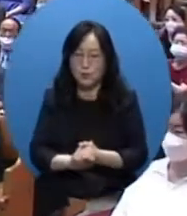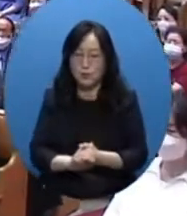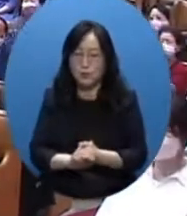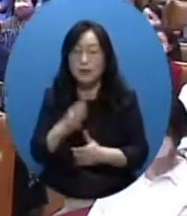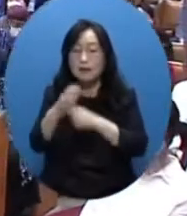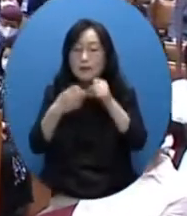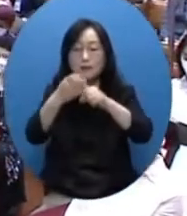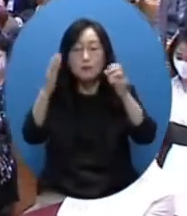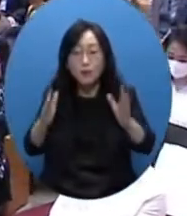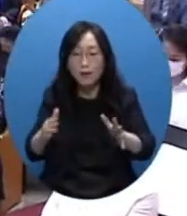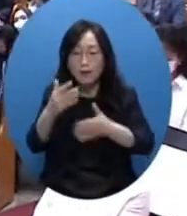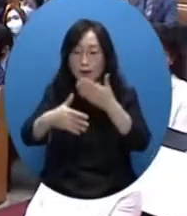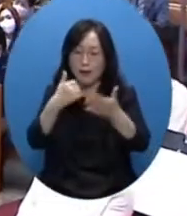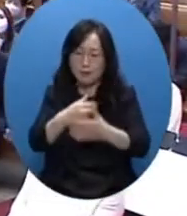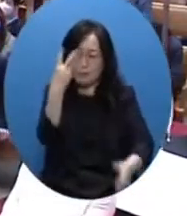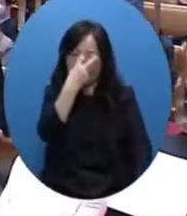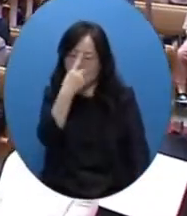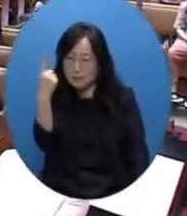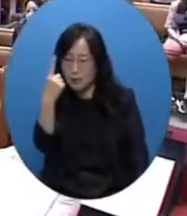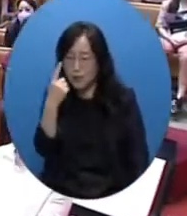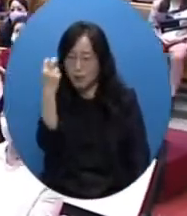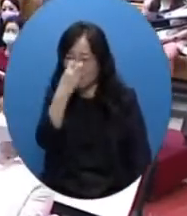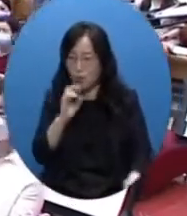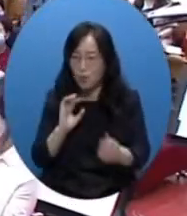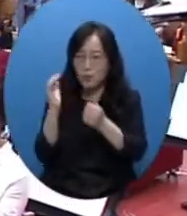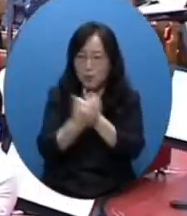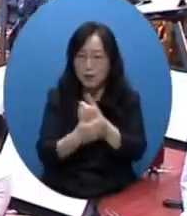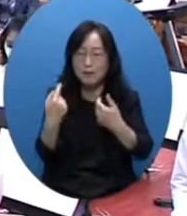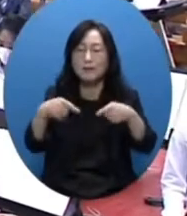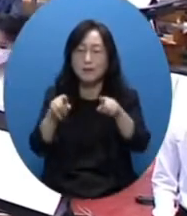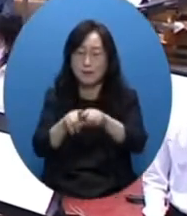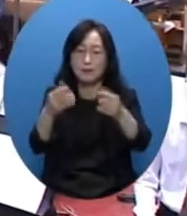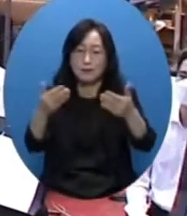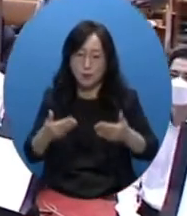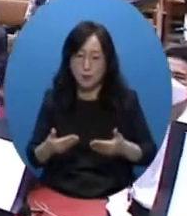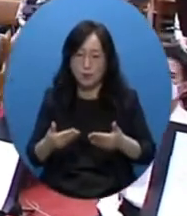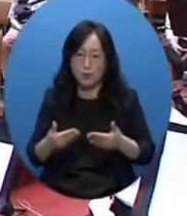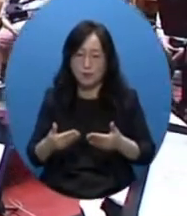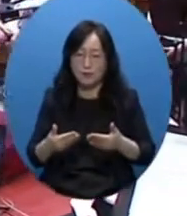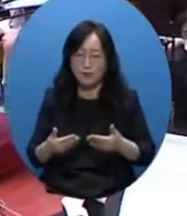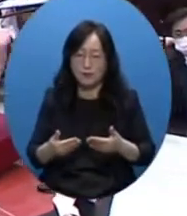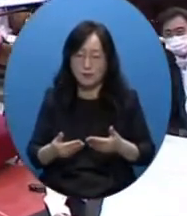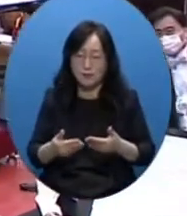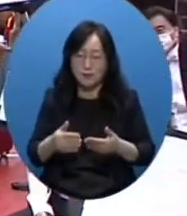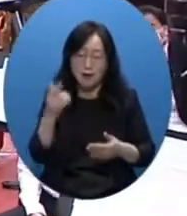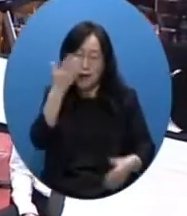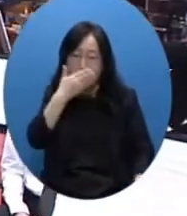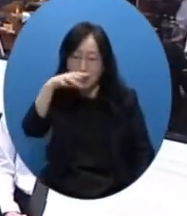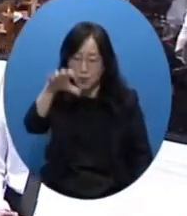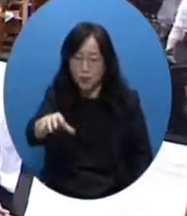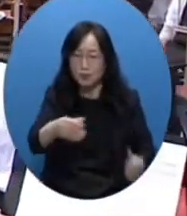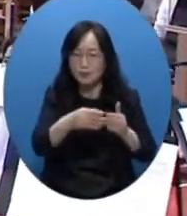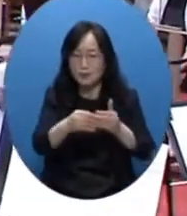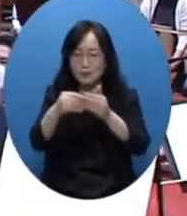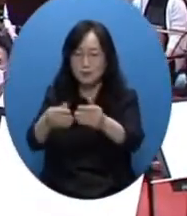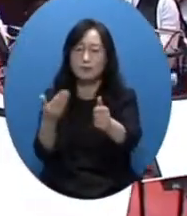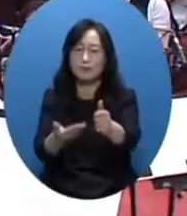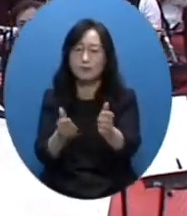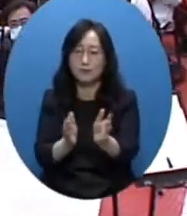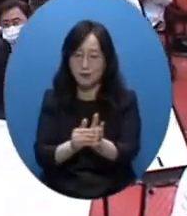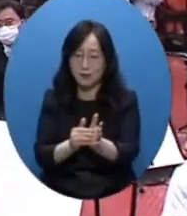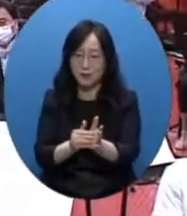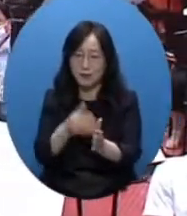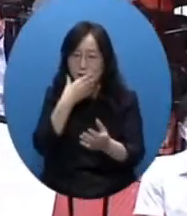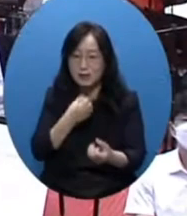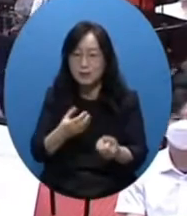40년 동안 이렇게 하나님께서 지키시고 보호하시고 함께 하셔서 저들을 가나안까지 인도하신 것입니다.